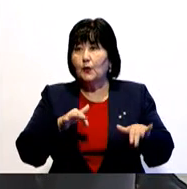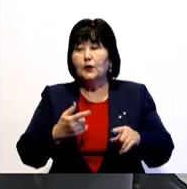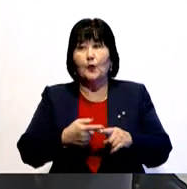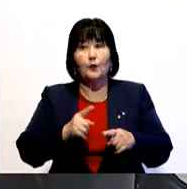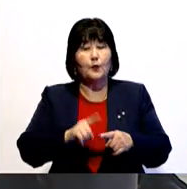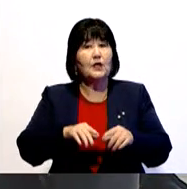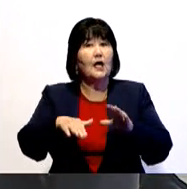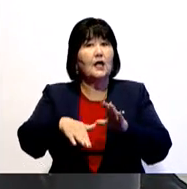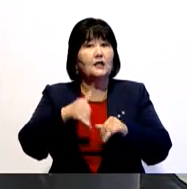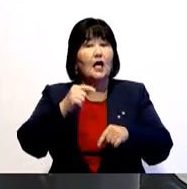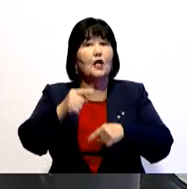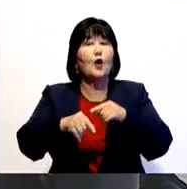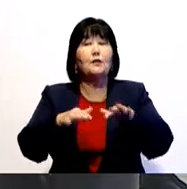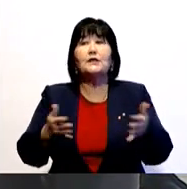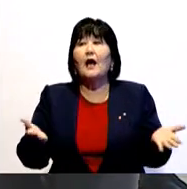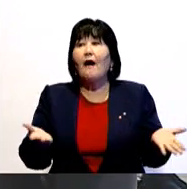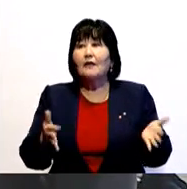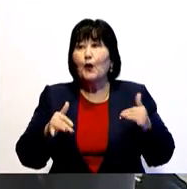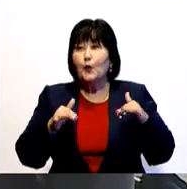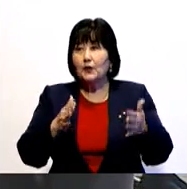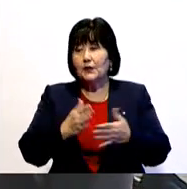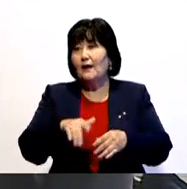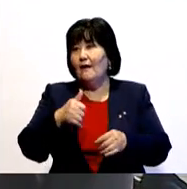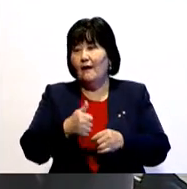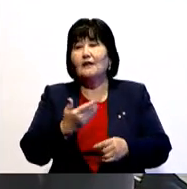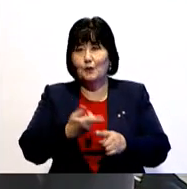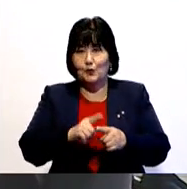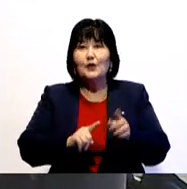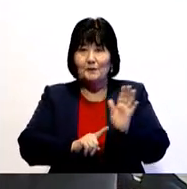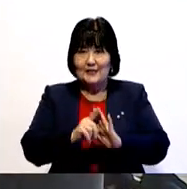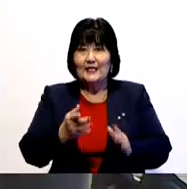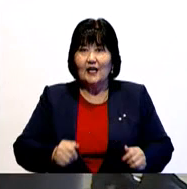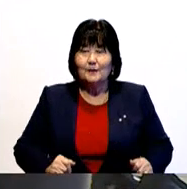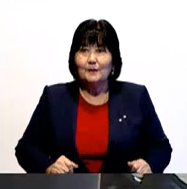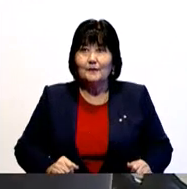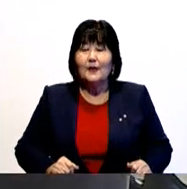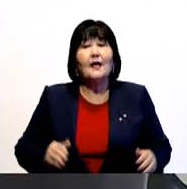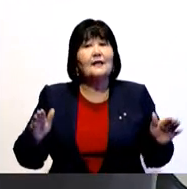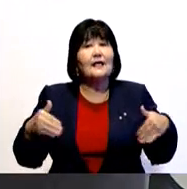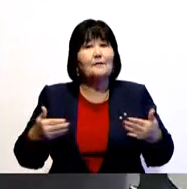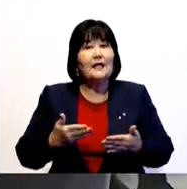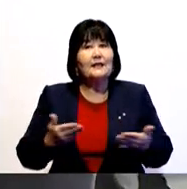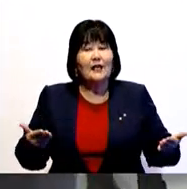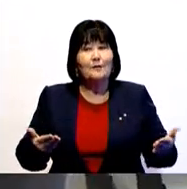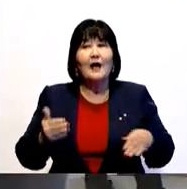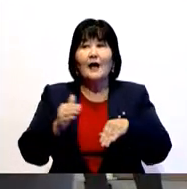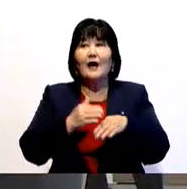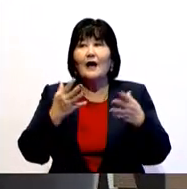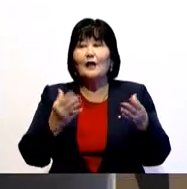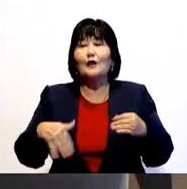осынау сайлау процесі қалай өтіп жатыр? Алдымен осыдан бастасақ. Саламатсыздар ма, қайырлы күн сыр